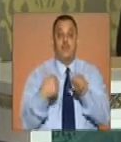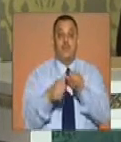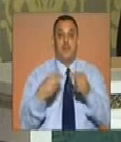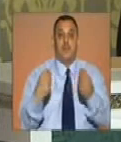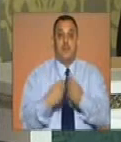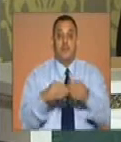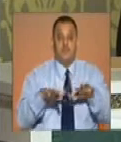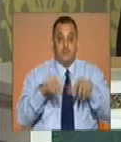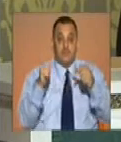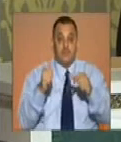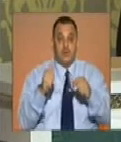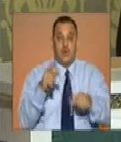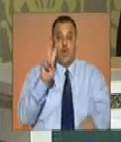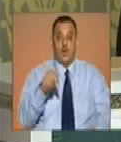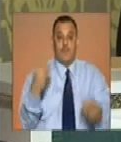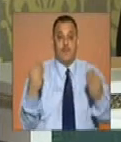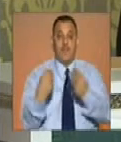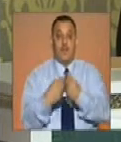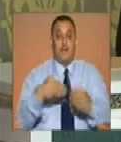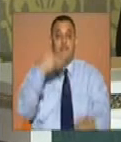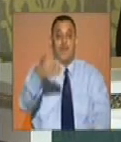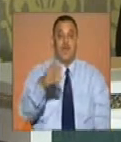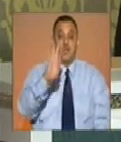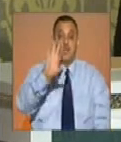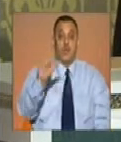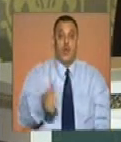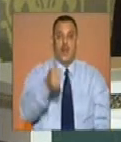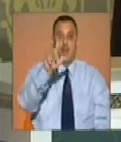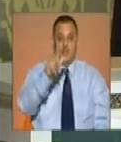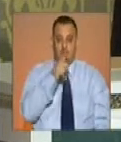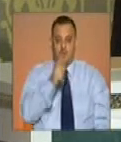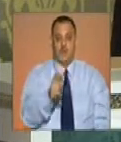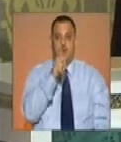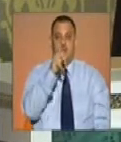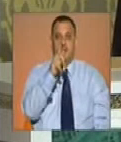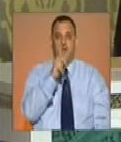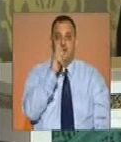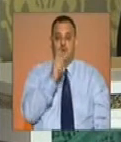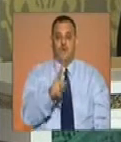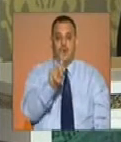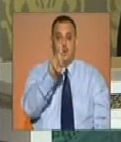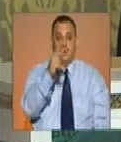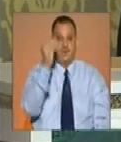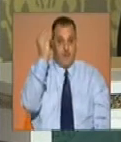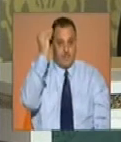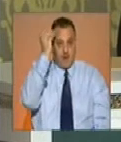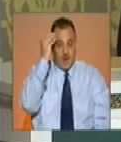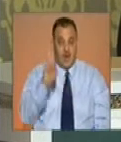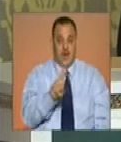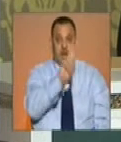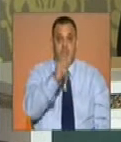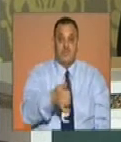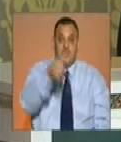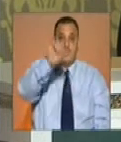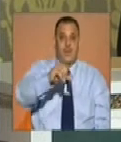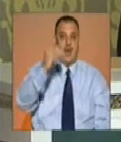خلاص يوم القضاء بقضي يعني عقب شوال إن شاء الله. طيب أختم محمد أبشر أنا صمت يعني في الأول قبل ما أعرف إنه ممكن أقضي